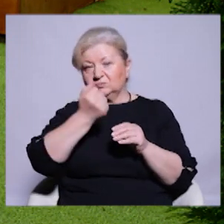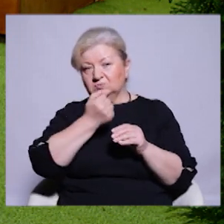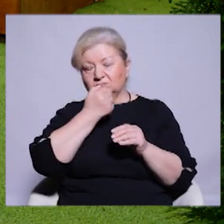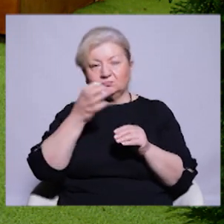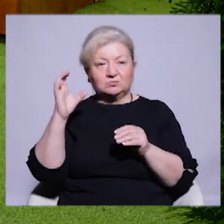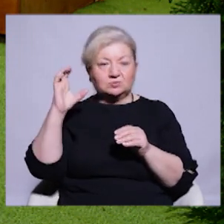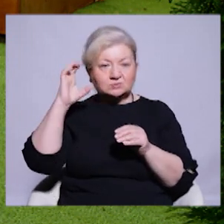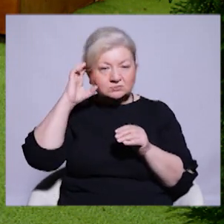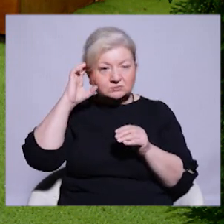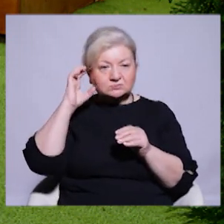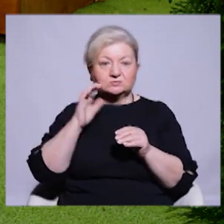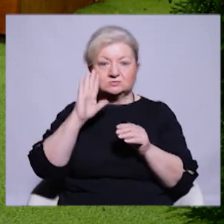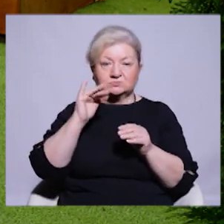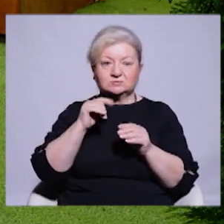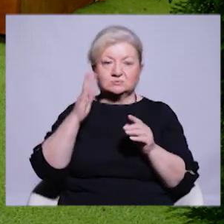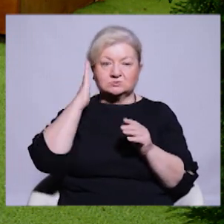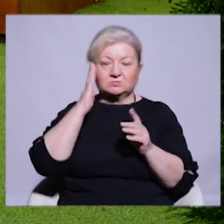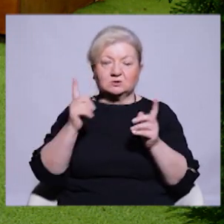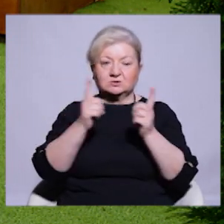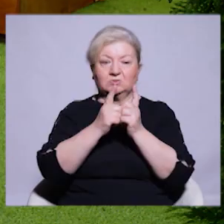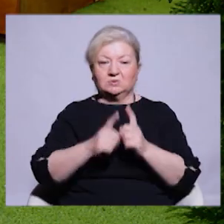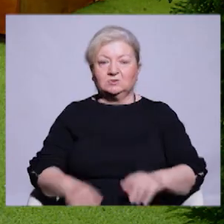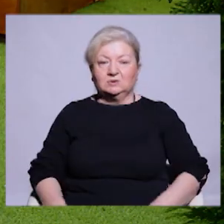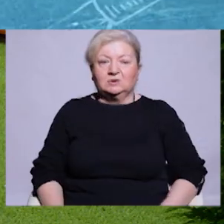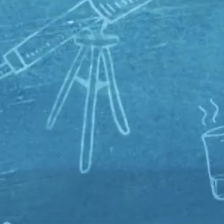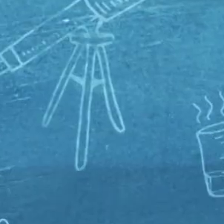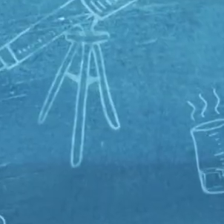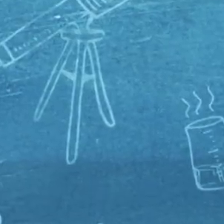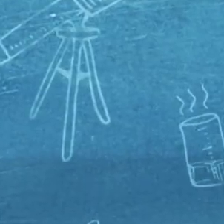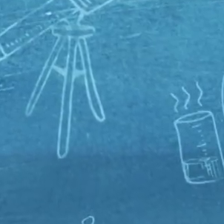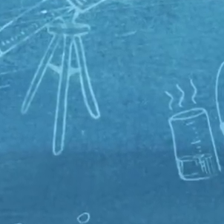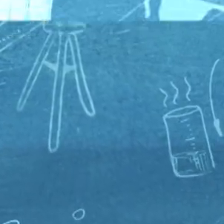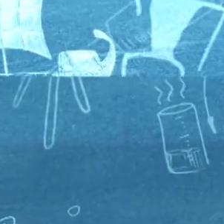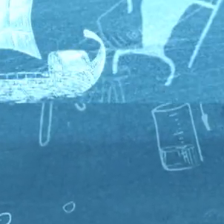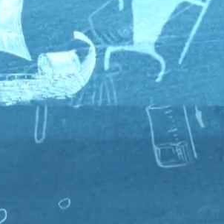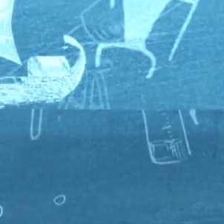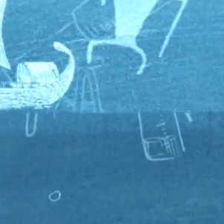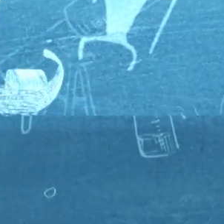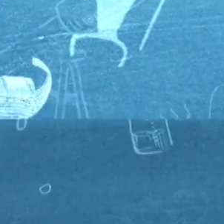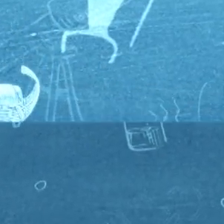მოსმენისათვის, გემშვიდობებით, შემდეგ შეხვედრამდე.